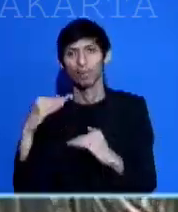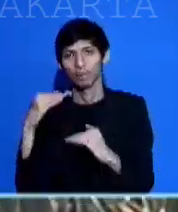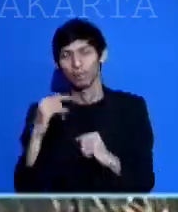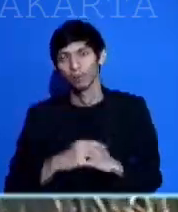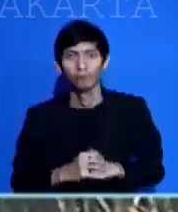abdulimapan